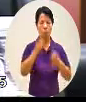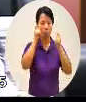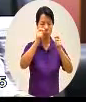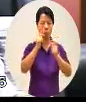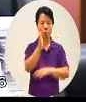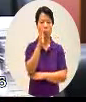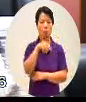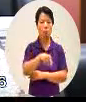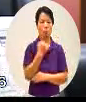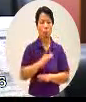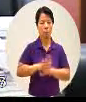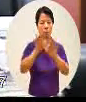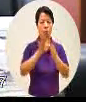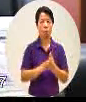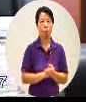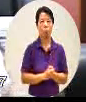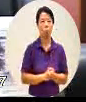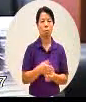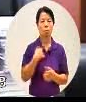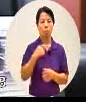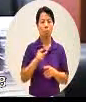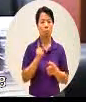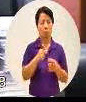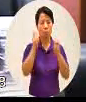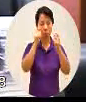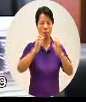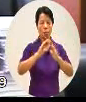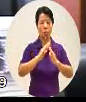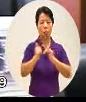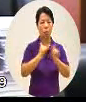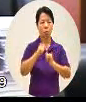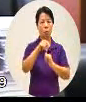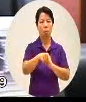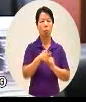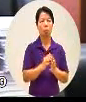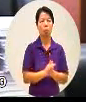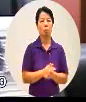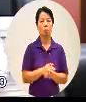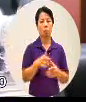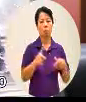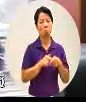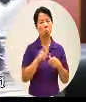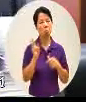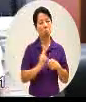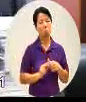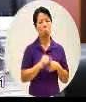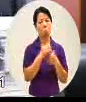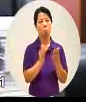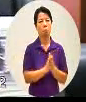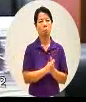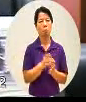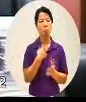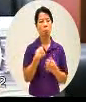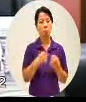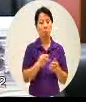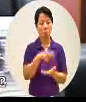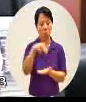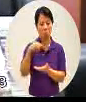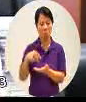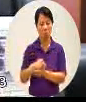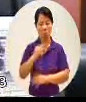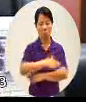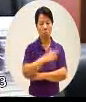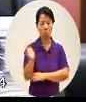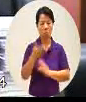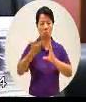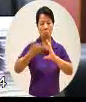展，这是我们大高雄市民的心声。这样你了解吗？不是这样一看报纸一报电